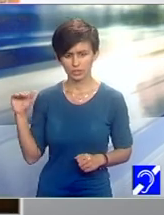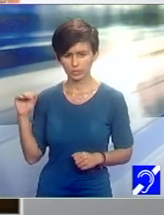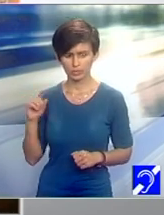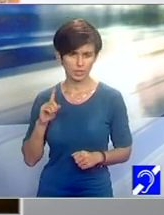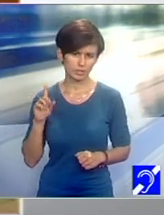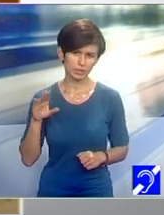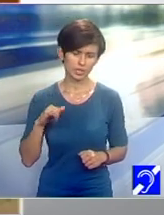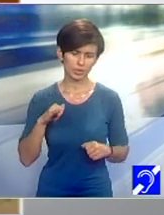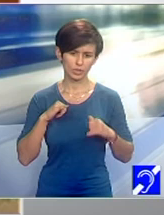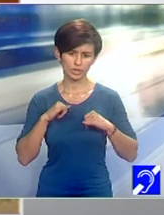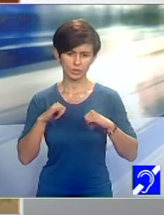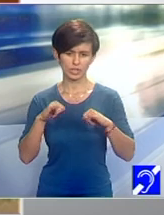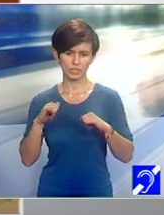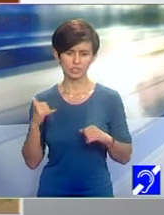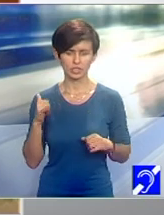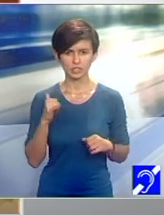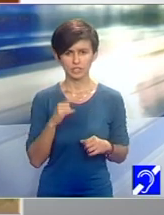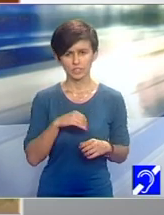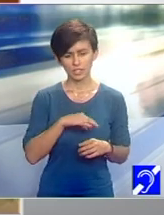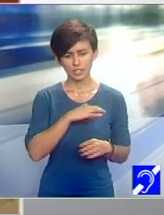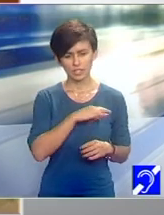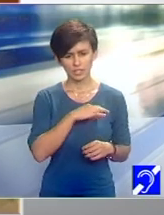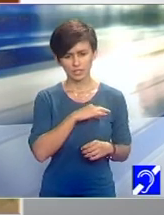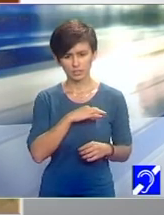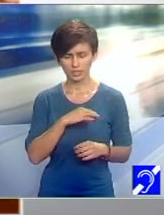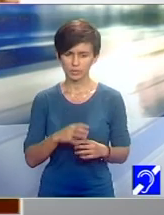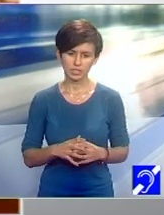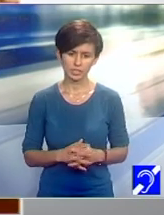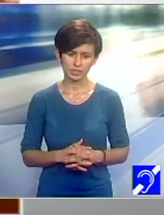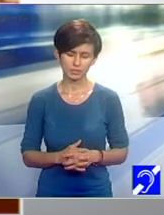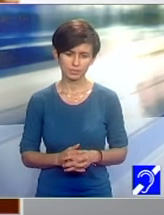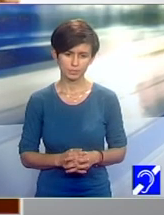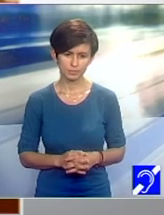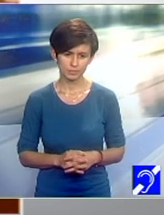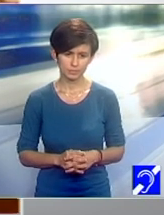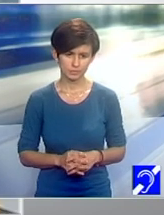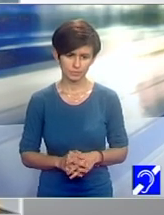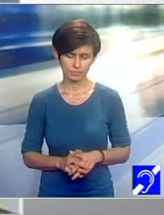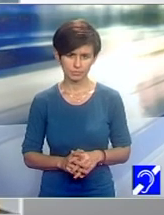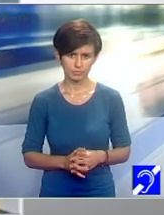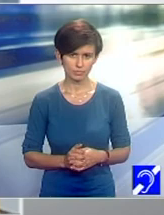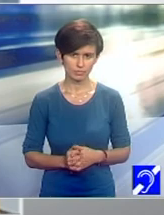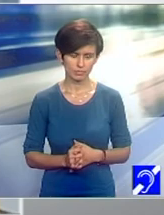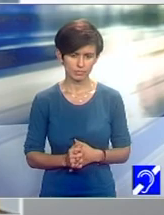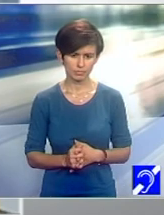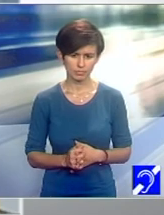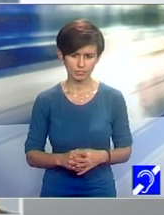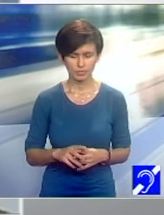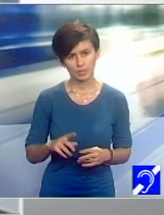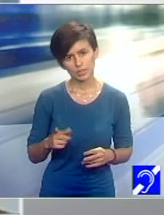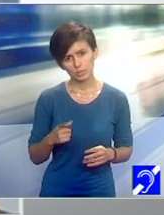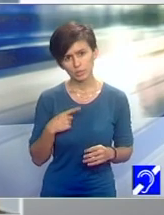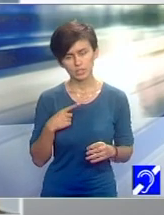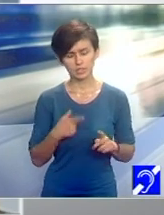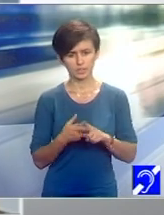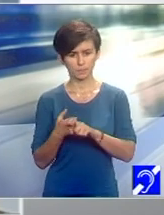vină la facultate. Poate și gradul de sărăcie. Poate și puțină discriminare